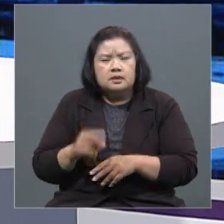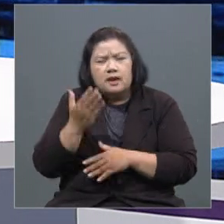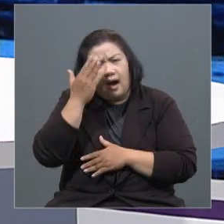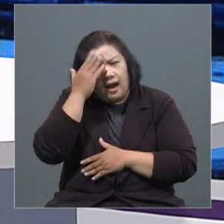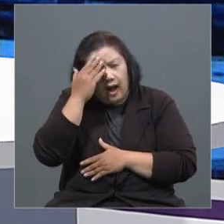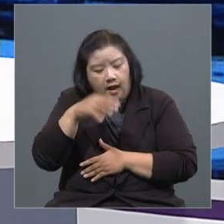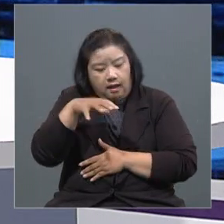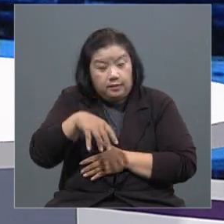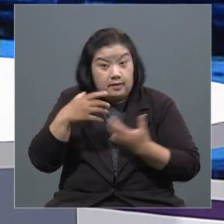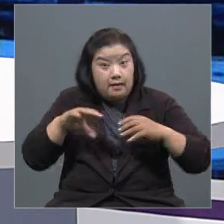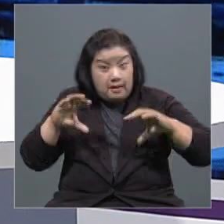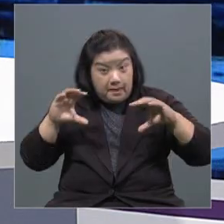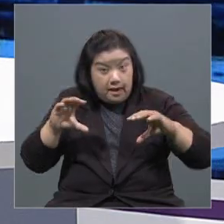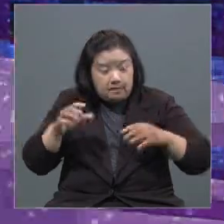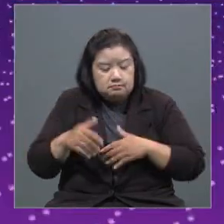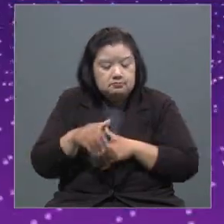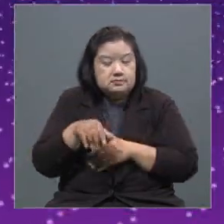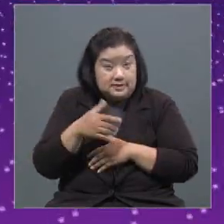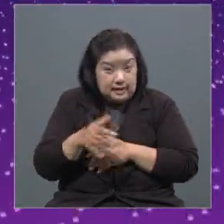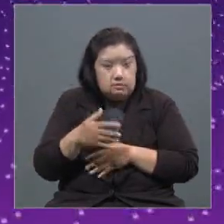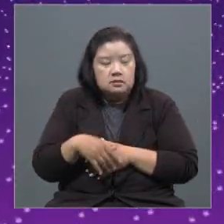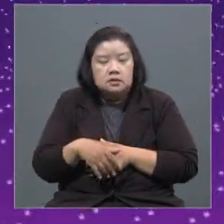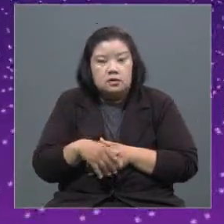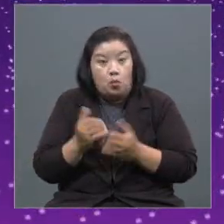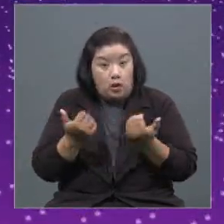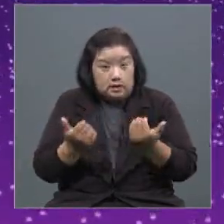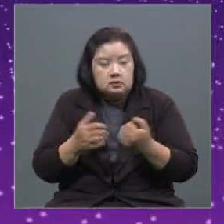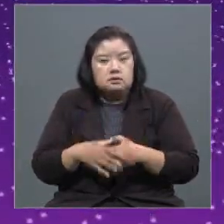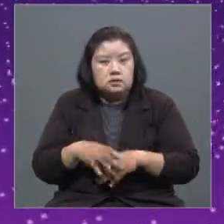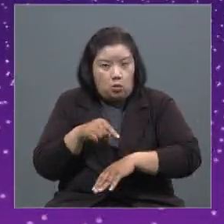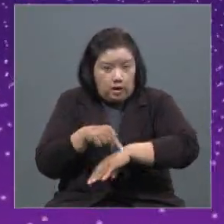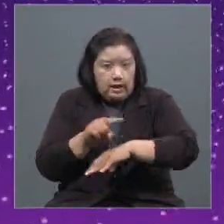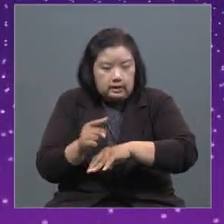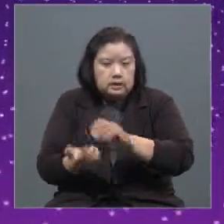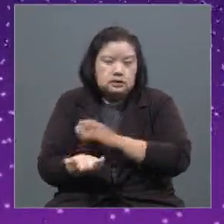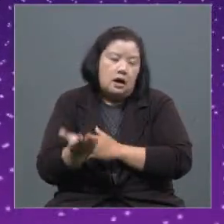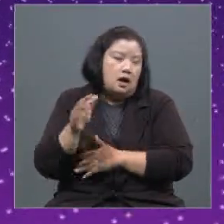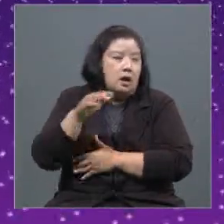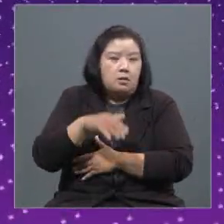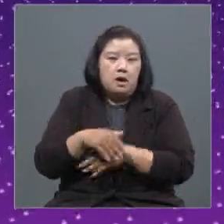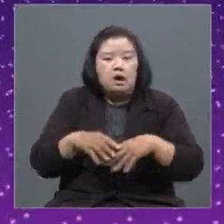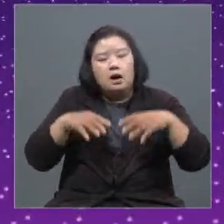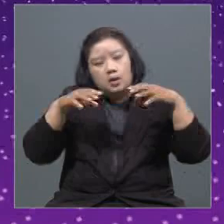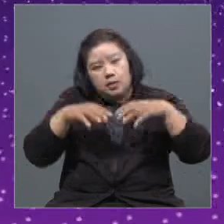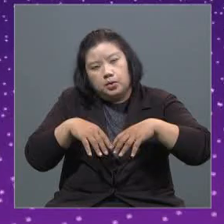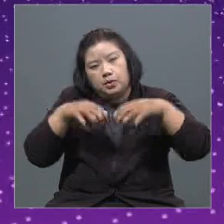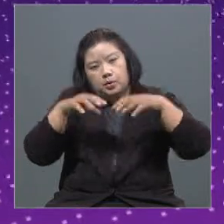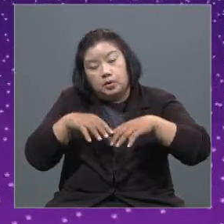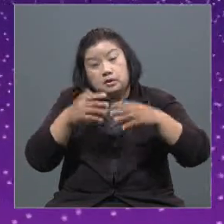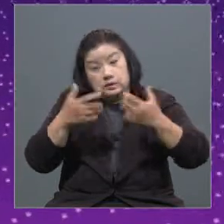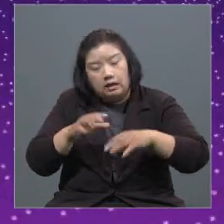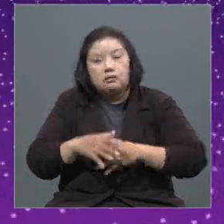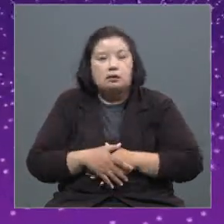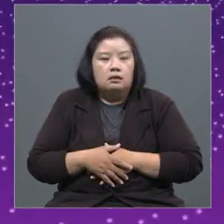คู่ฟ้าข้างหลังก็จะเป็นฉากตึกไทยสวยงามแต่ว่าวันนี้เนี่ยเนื่องจากว่าตั้งแต่เช้าเลยฝนตกปลอยๆตลอดทั้งวันนะครับที่กรุงเทพฯก็เลยเปลี่ยน